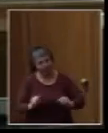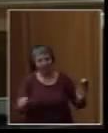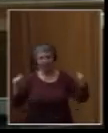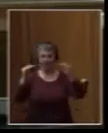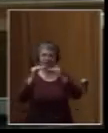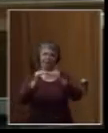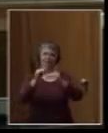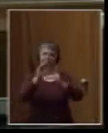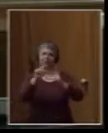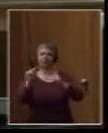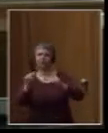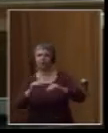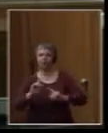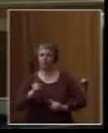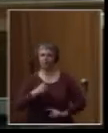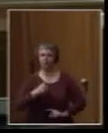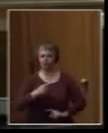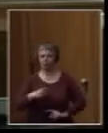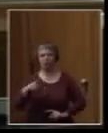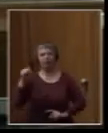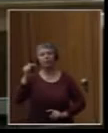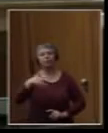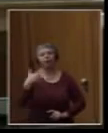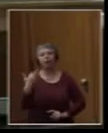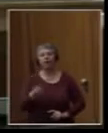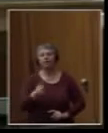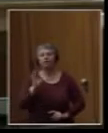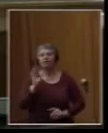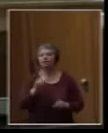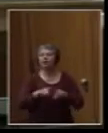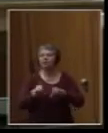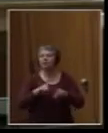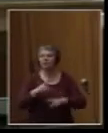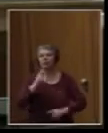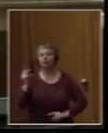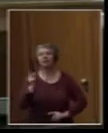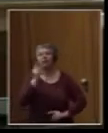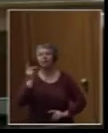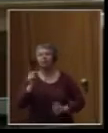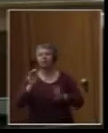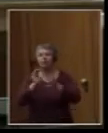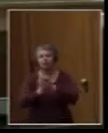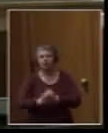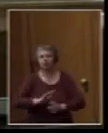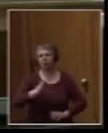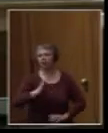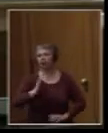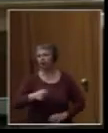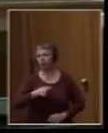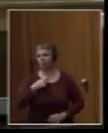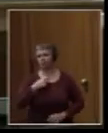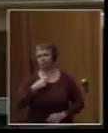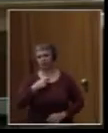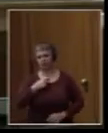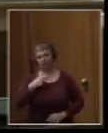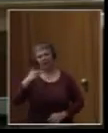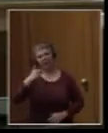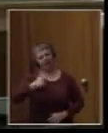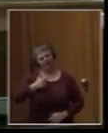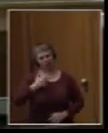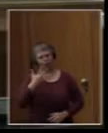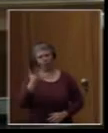Ευρώπης για την κοινωνική συνοχή, την ανθρώπινη αξιοπρέπεια και την ισότητα. Πριν προχωρήσω στο σύντομο χαιρετισμό, περίπου 5 λεπτά θα